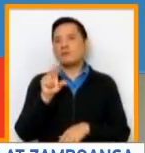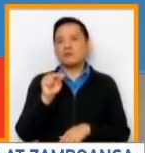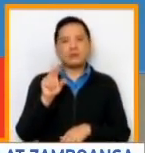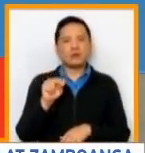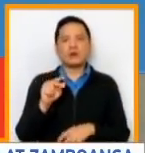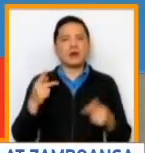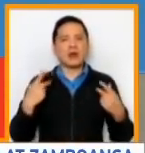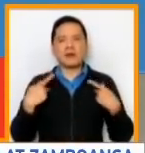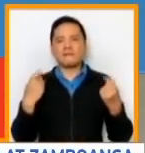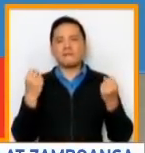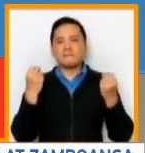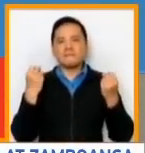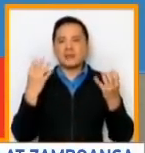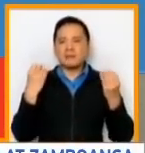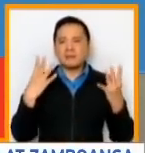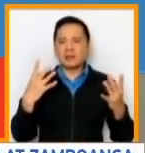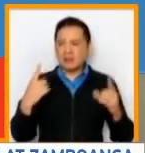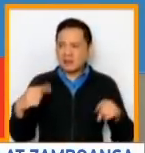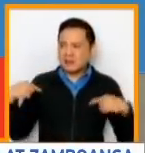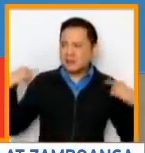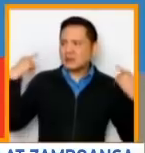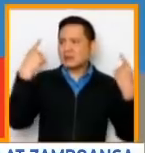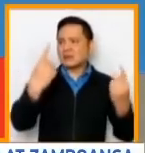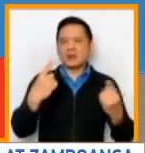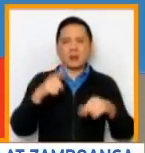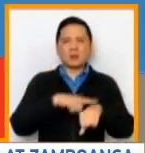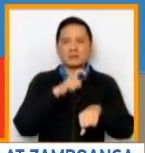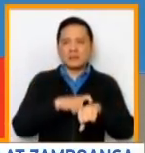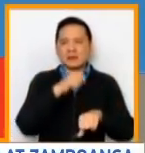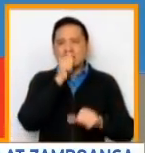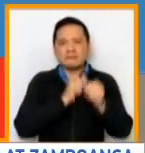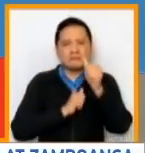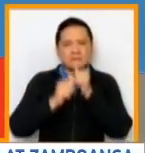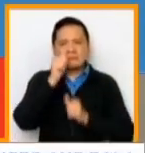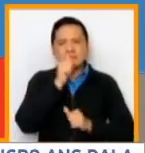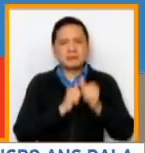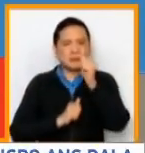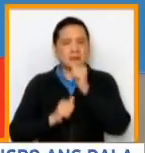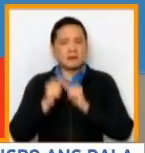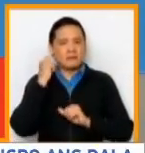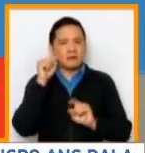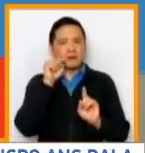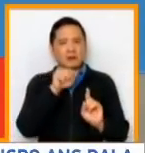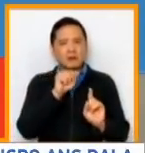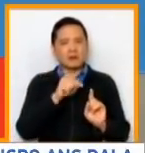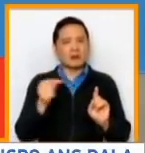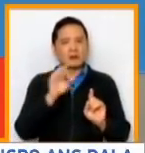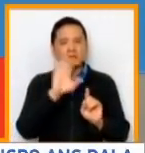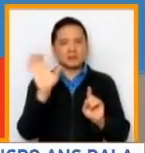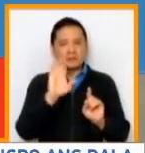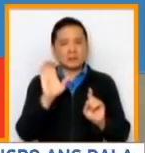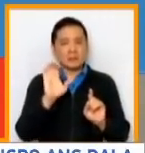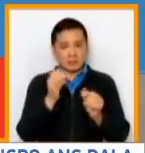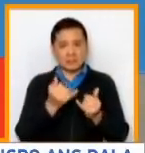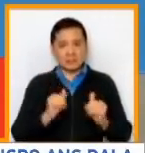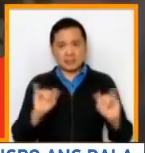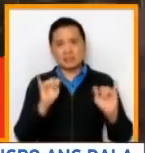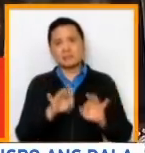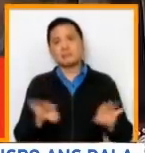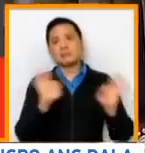napakatagal nating pagtitiis dahil lang sa pagdating ng Pasko. Tuloy-tuloy pa rin po tayo sa ating mga